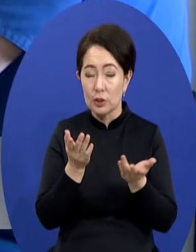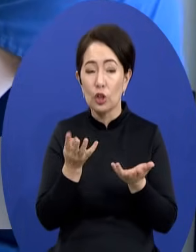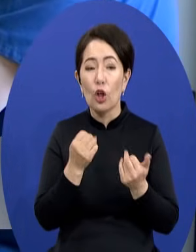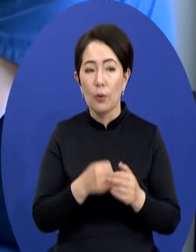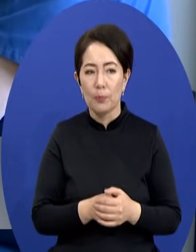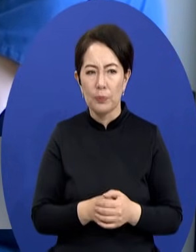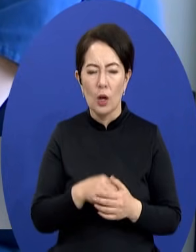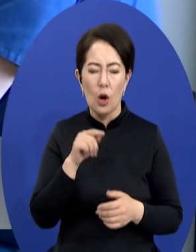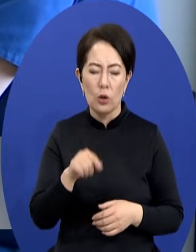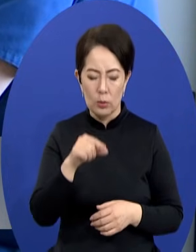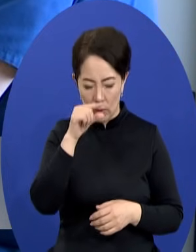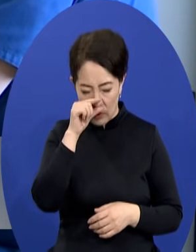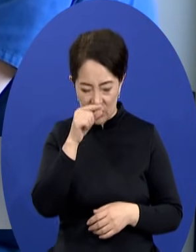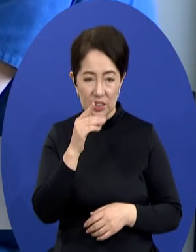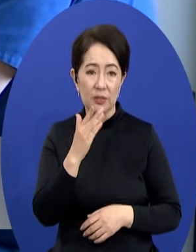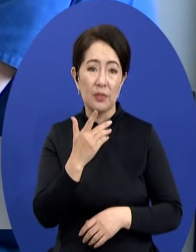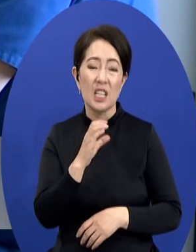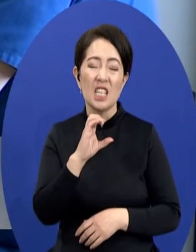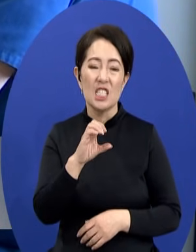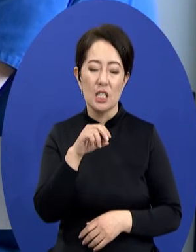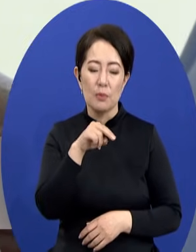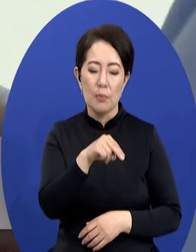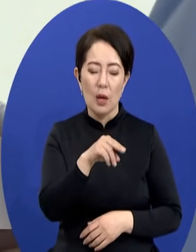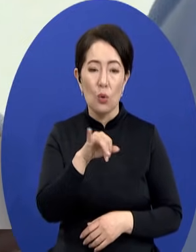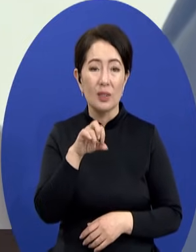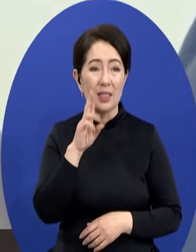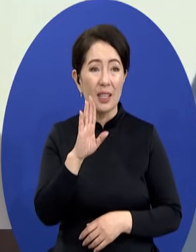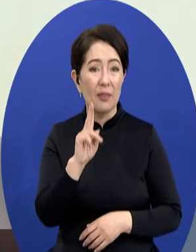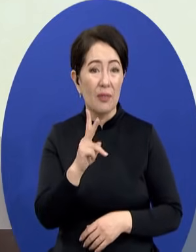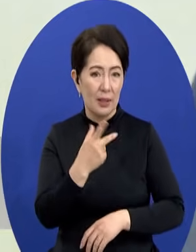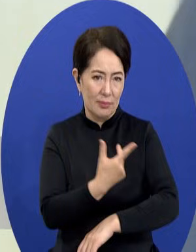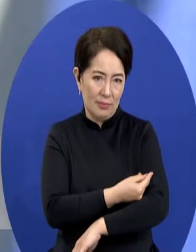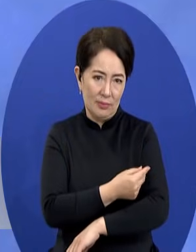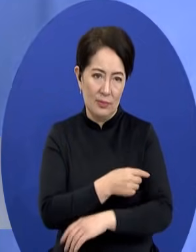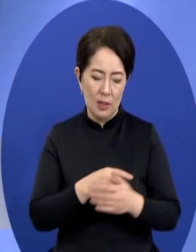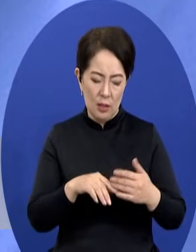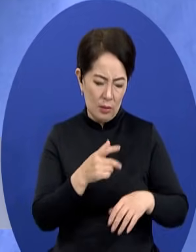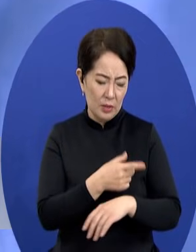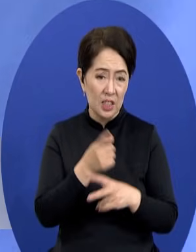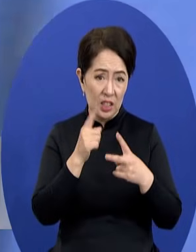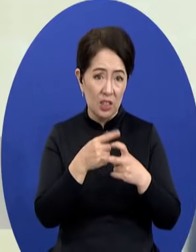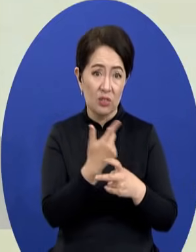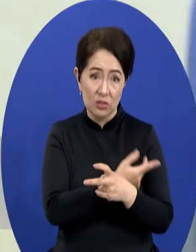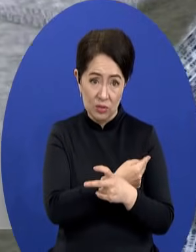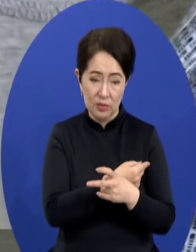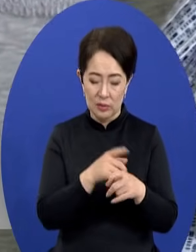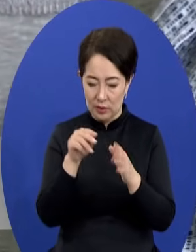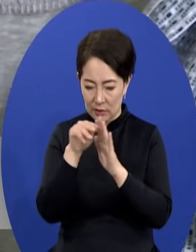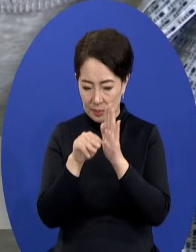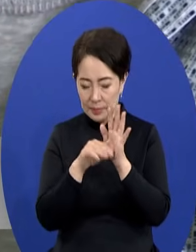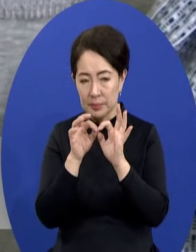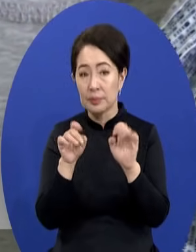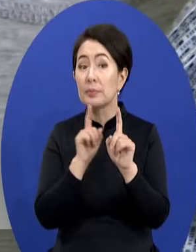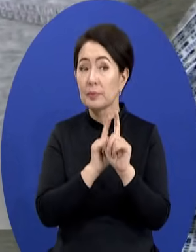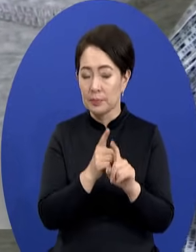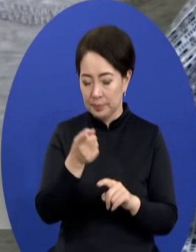эхлээд Sputnik V вакцины 2-р тунг тарьж эхэллээ. Вакцины цэгүүдэд анх 1-р тунг тарьж байхад баримтлаж байсан зарчим үйлчлэл